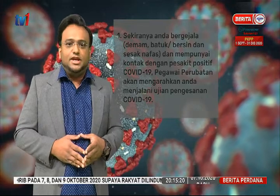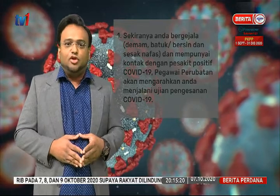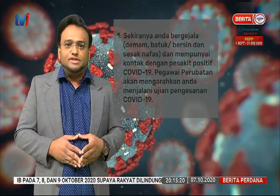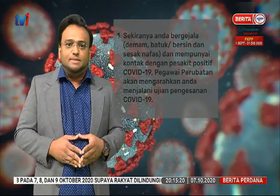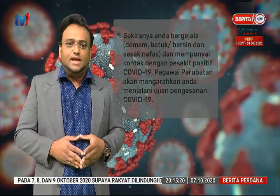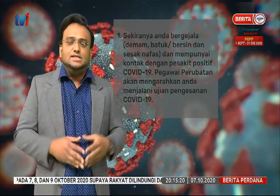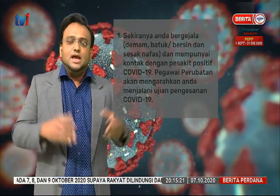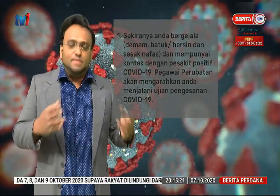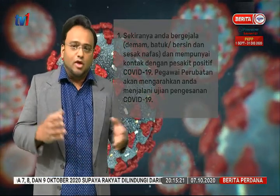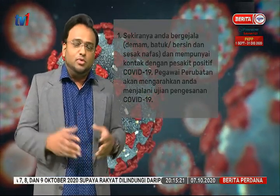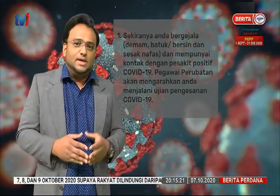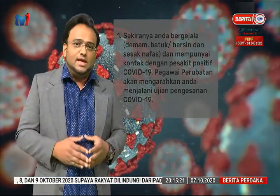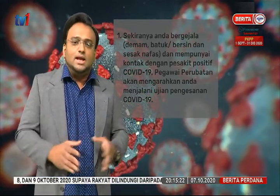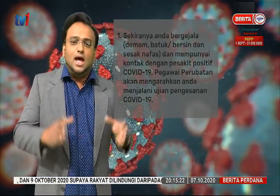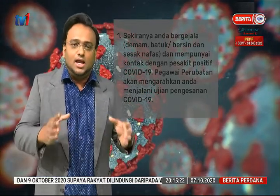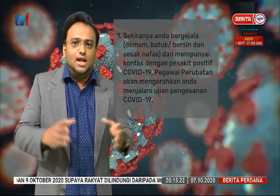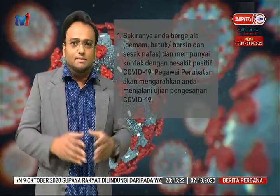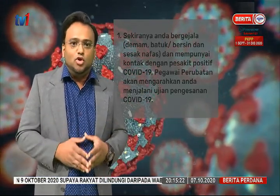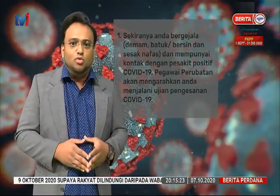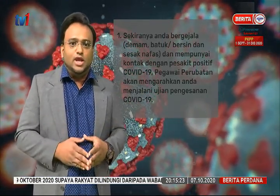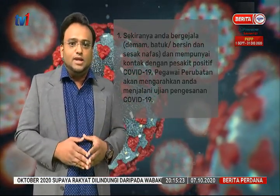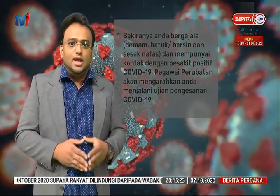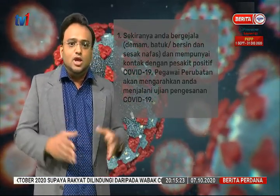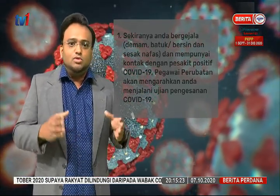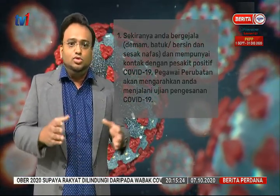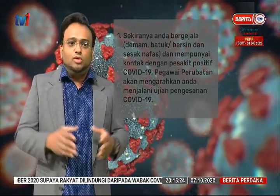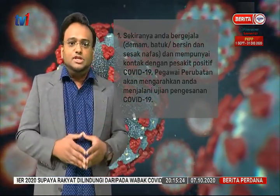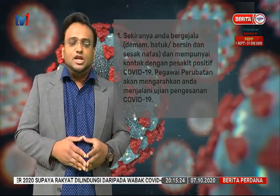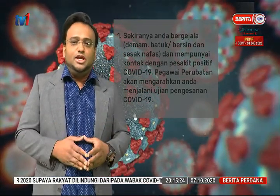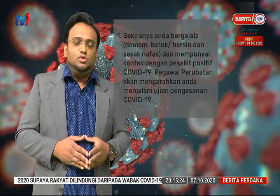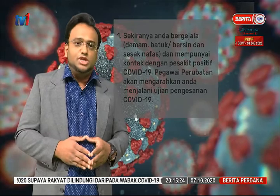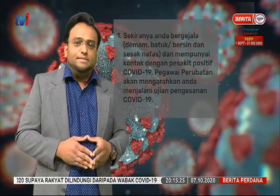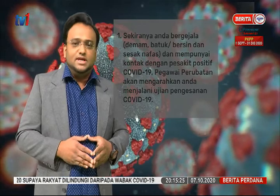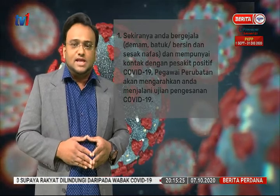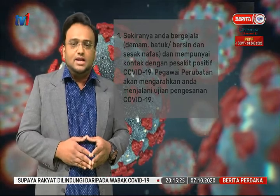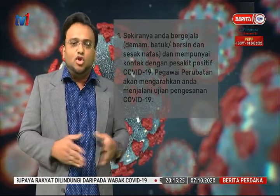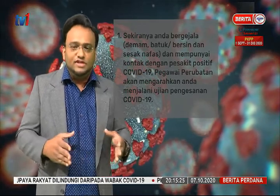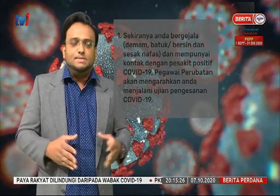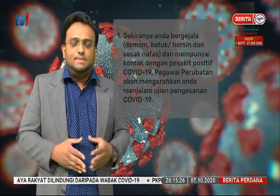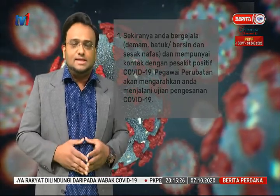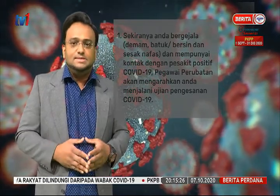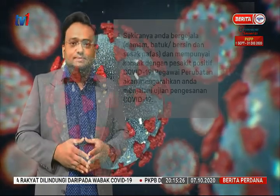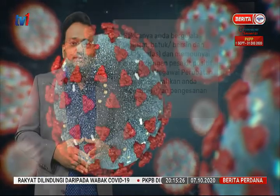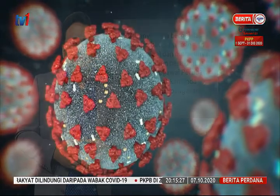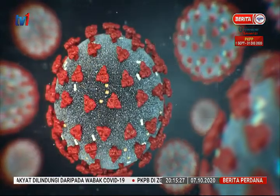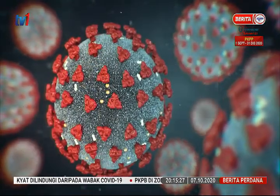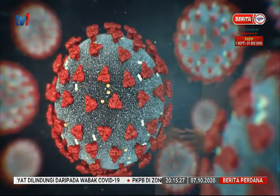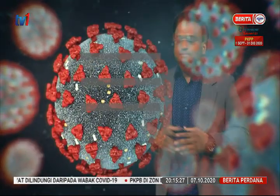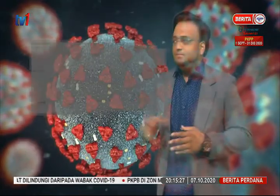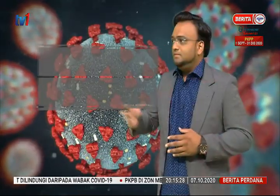dengan pesakit COVID-19, pegawai perubatan akan menghubungi anda untuk menjalani ujian pengesahan COVID-19.